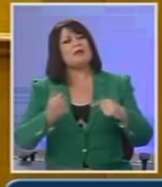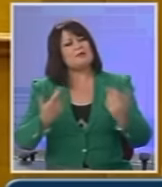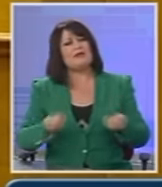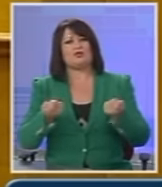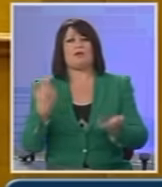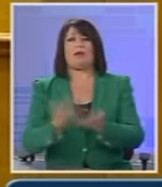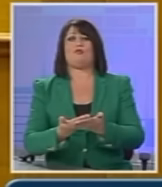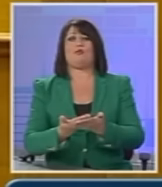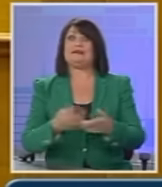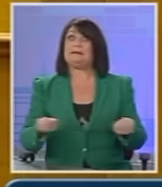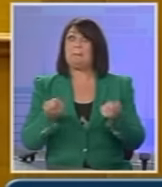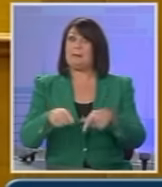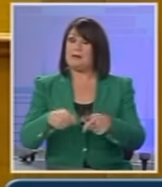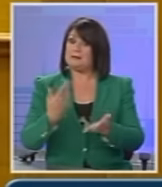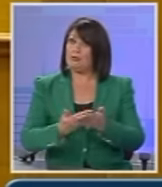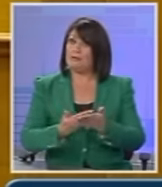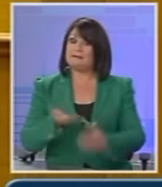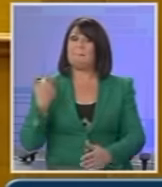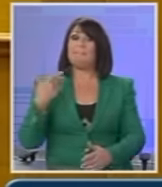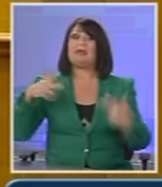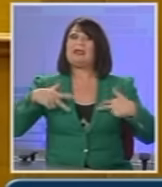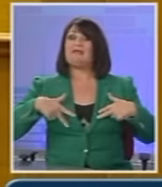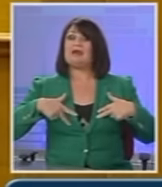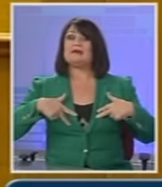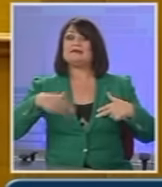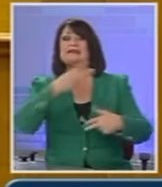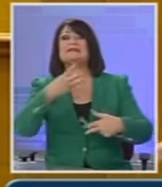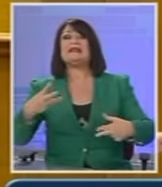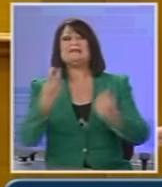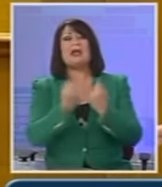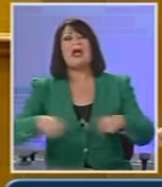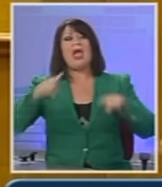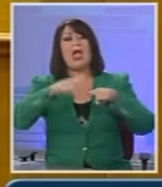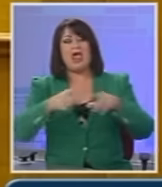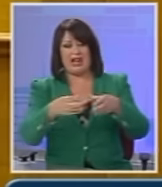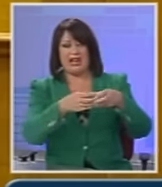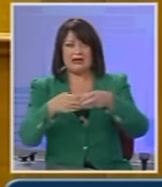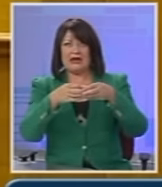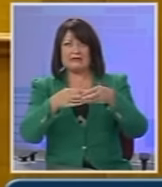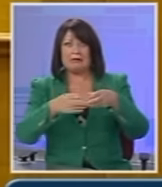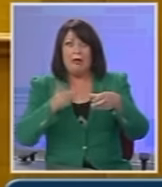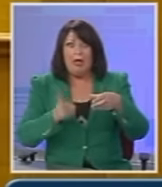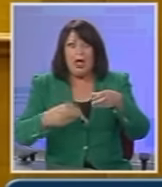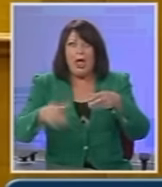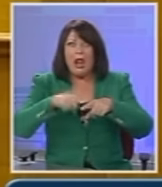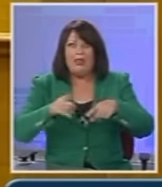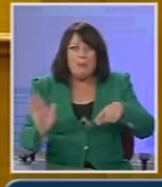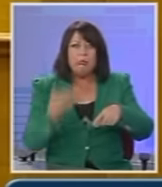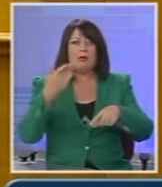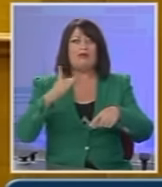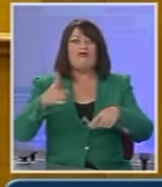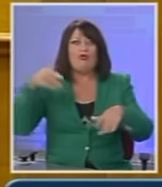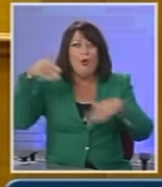το αποδείξαμε έμπρακτα. Όταν η προηγούμενη κυβέρνηση ΣΥΡΙΖΑ ανέλεσσε τη χώρα στα πρόθυρα του Brexit, της χρεοκοπίας και του